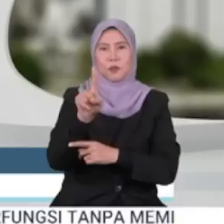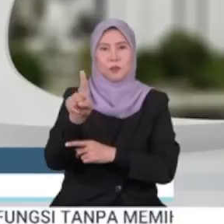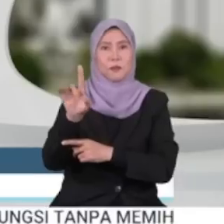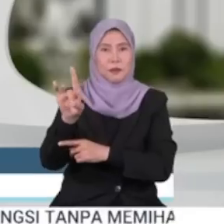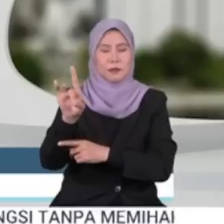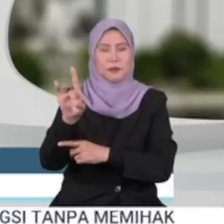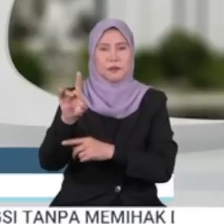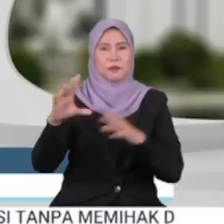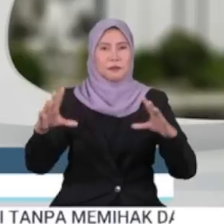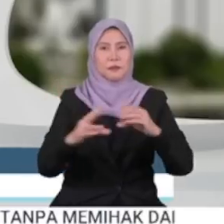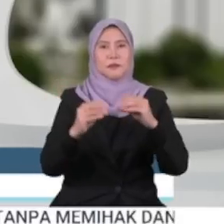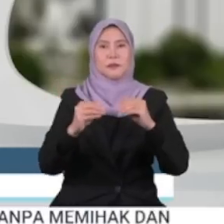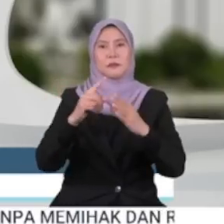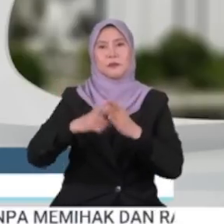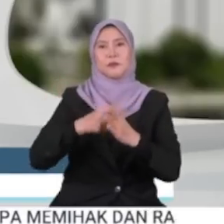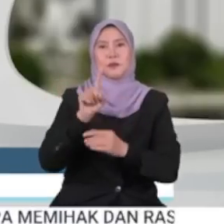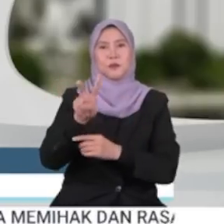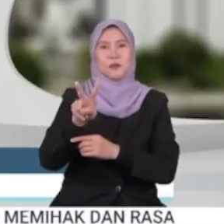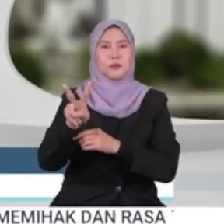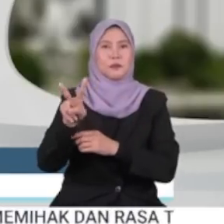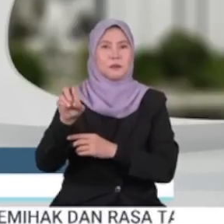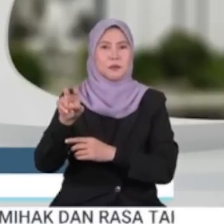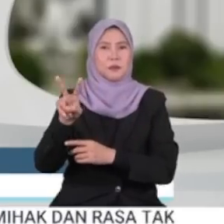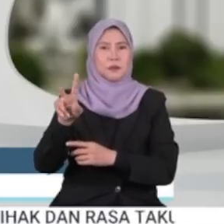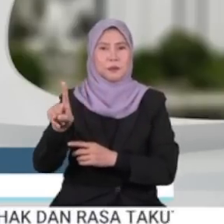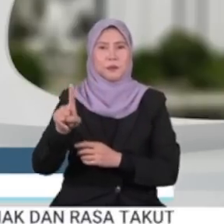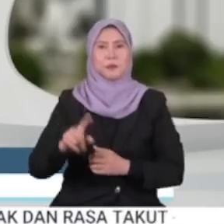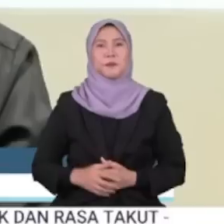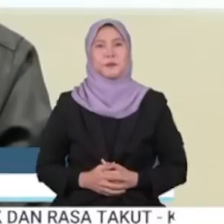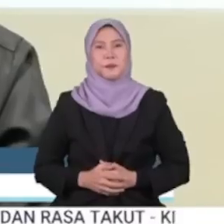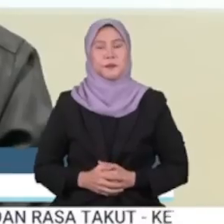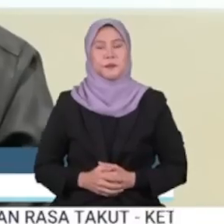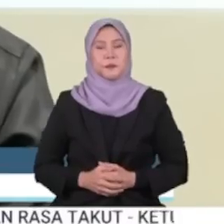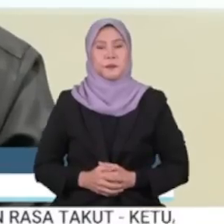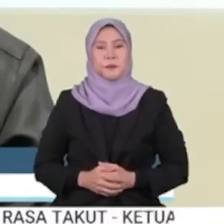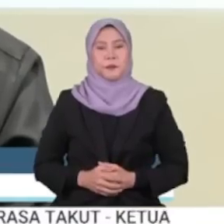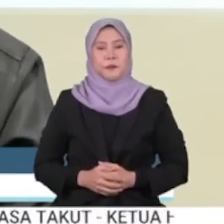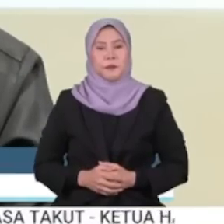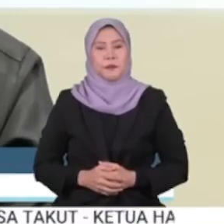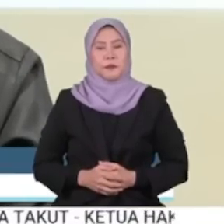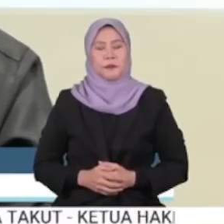ke-118 yang bersidang pada Februari 2021.